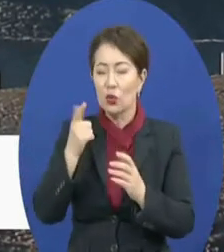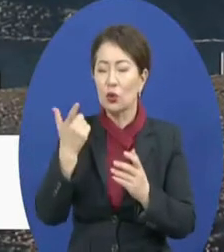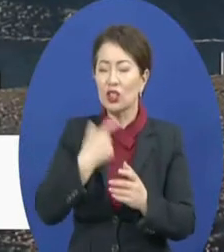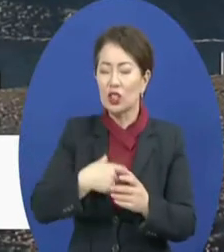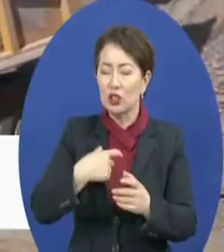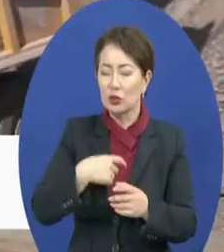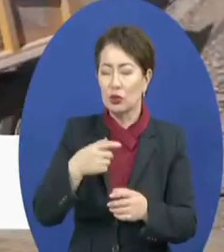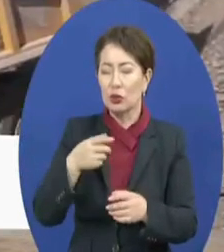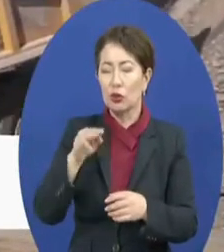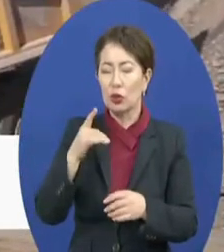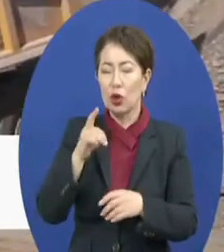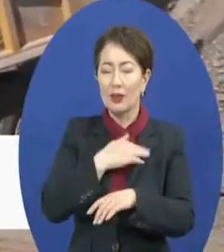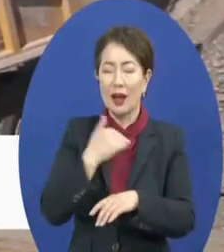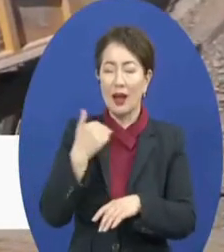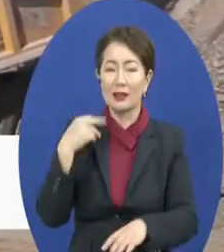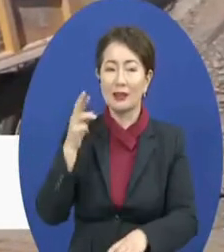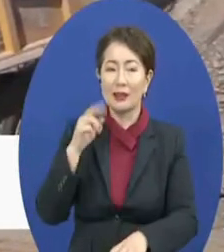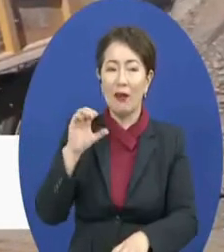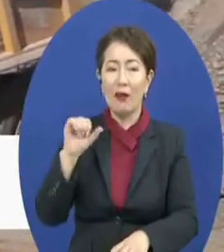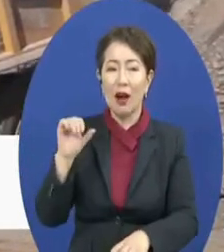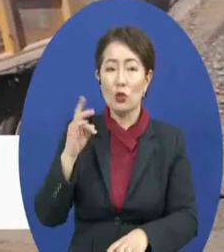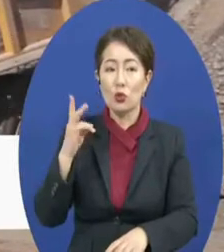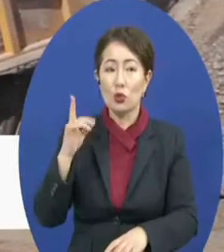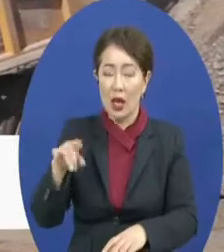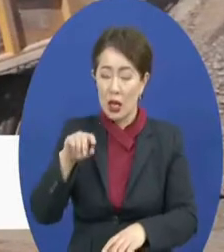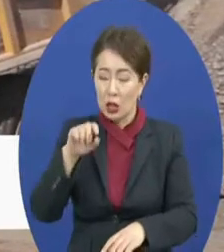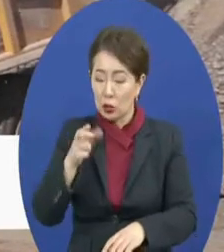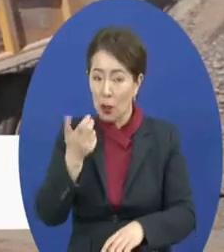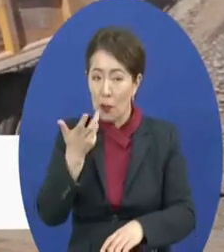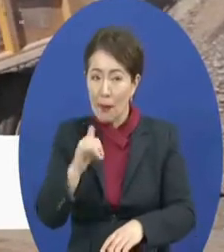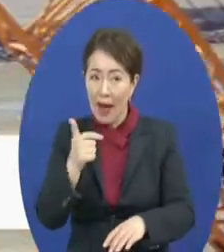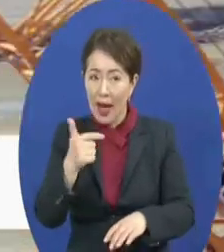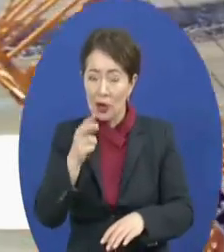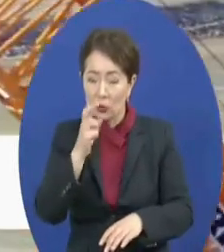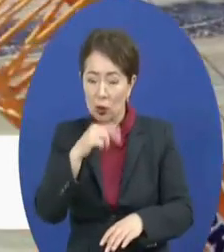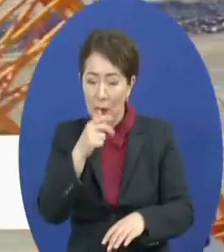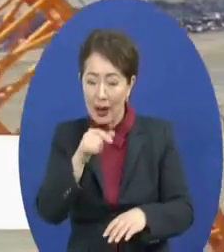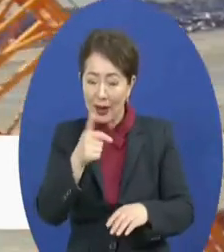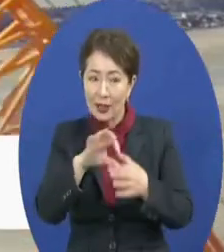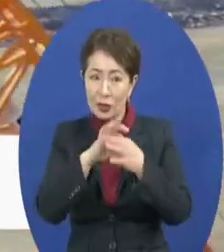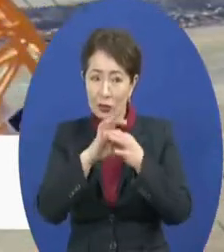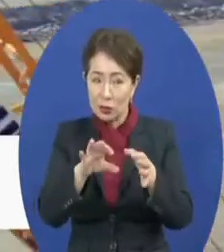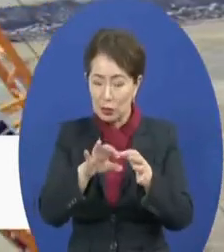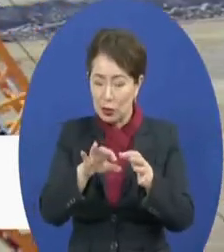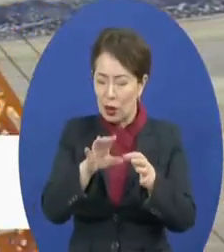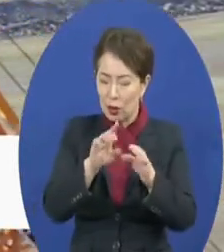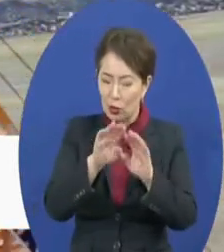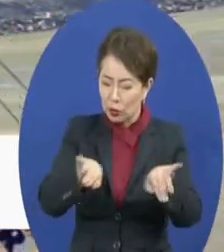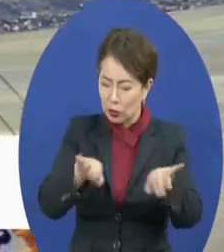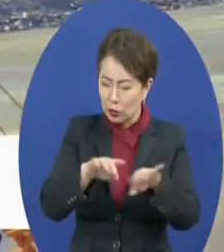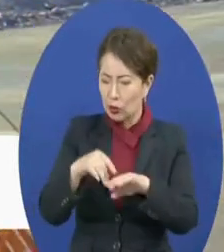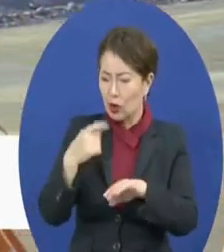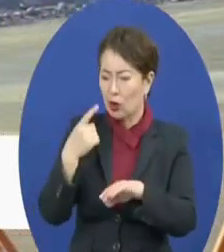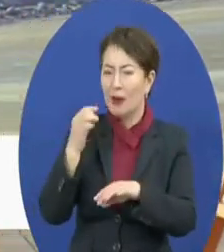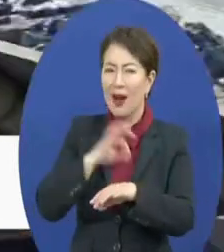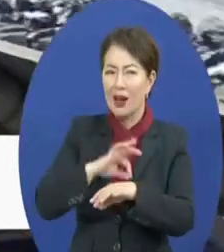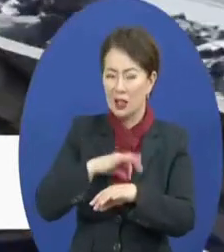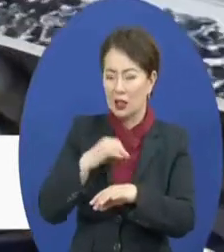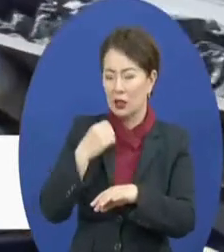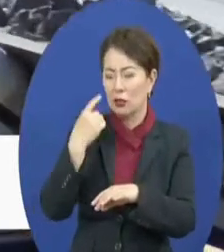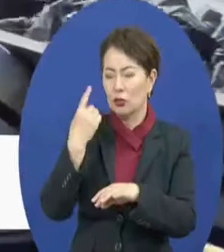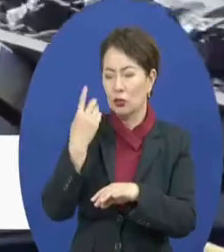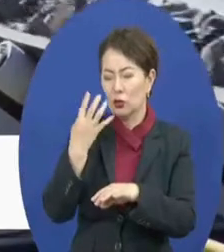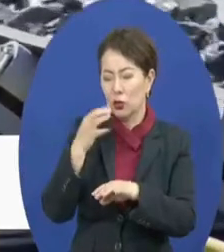хорооны дарга даваа сүрэн улсын хурал Дубайн гэрээ цуцлагдсан тохиолдолд 1-р манай ноогдол ашгийг 2051 он хүртэл хойшлуулсан